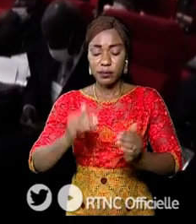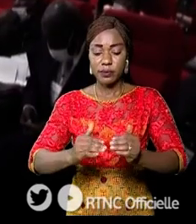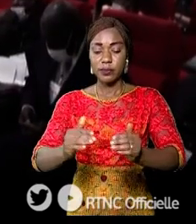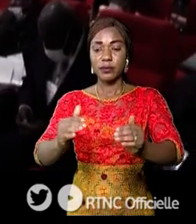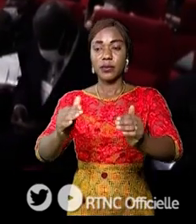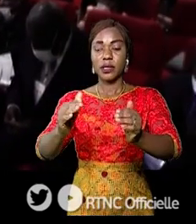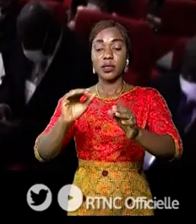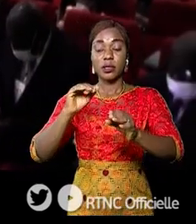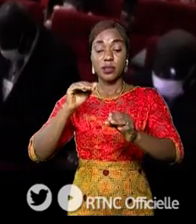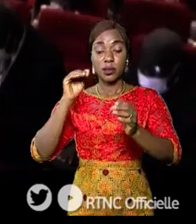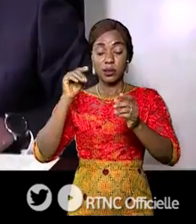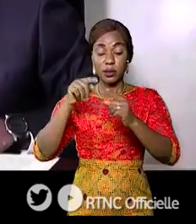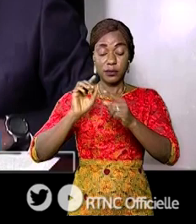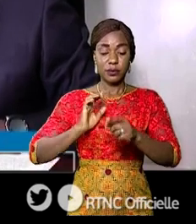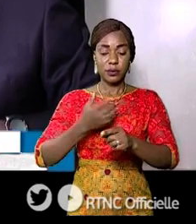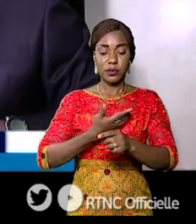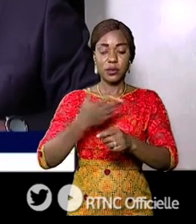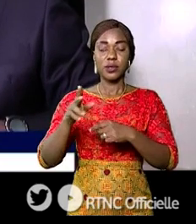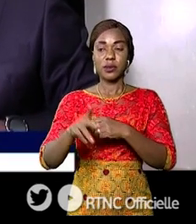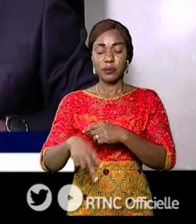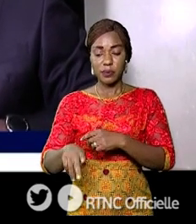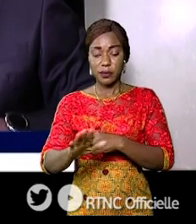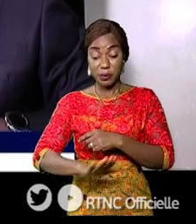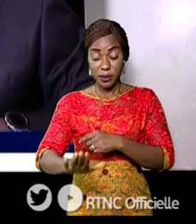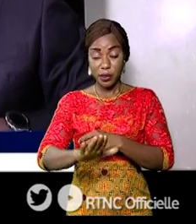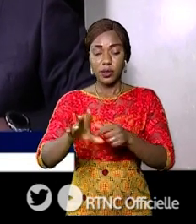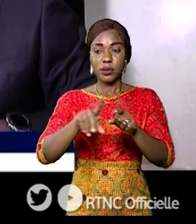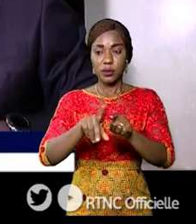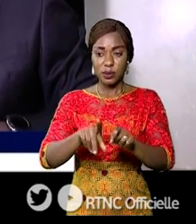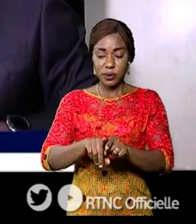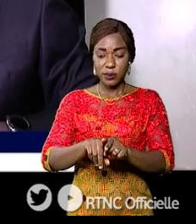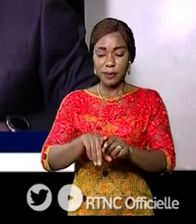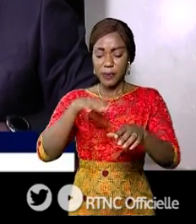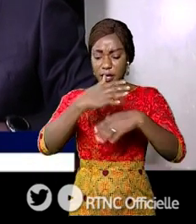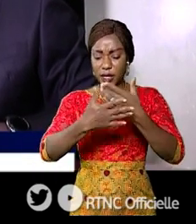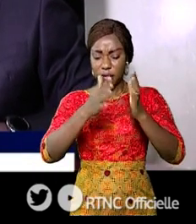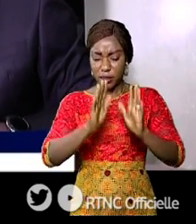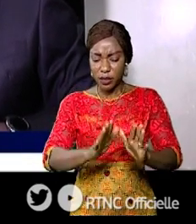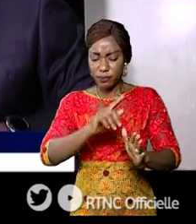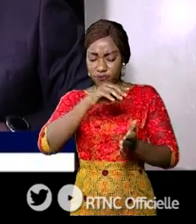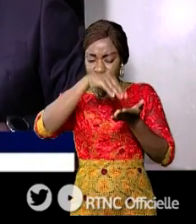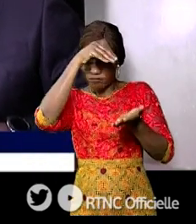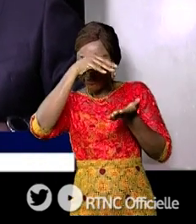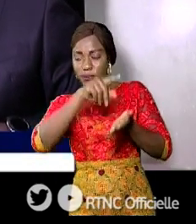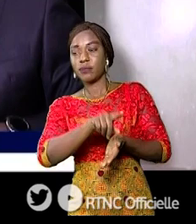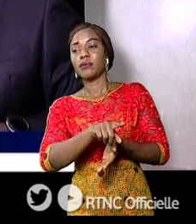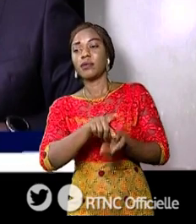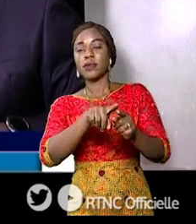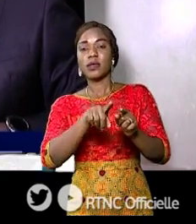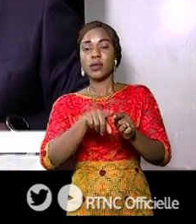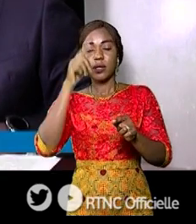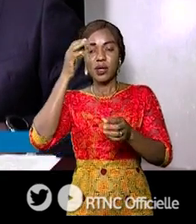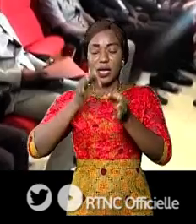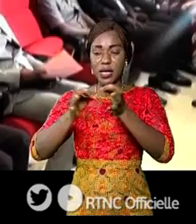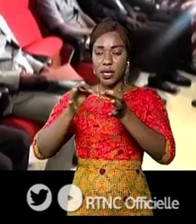agent, dis-je, doit être outillé, il doit être formé et recyclé chaque fois que le besoin